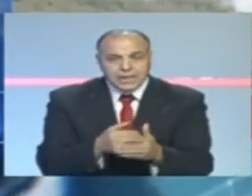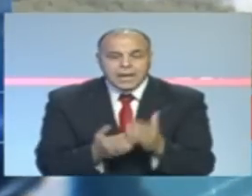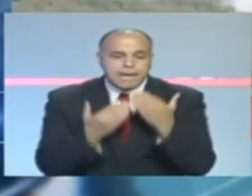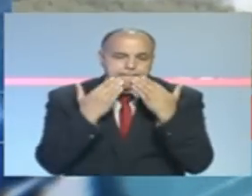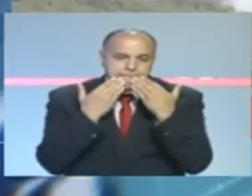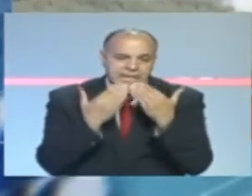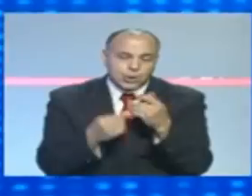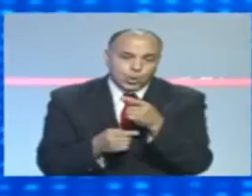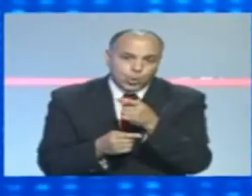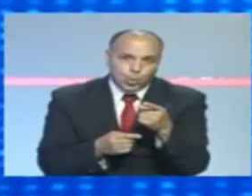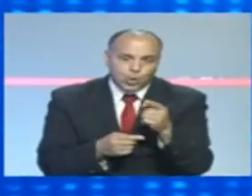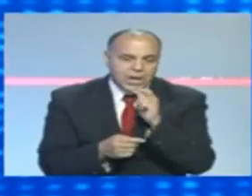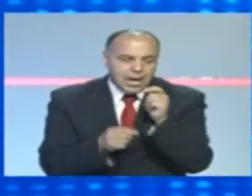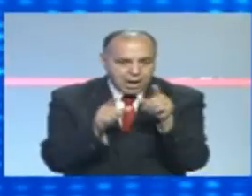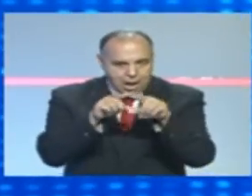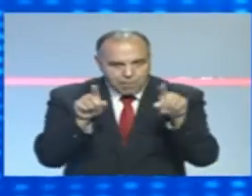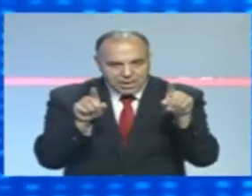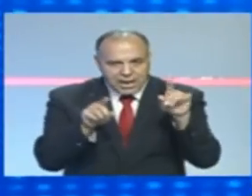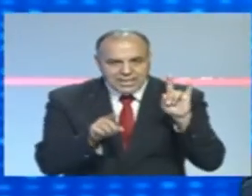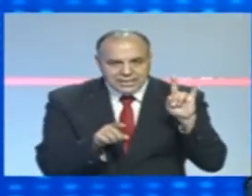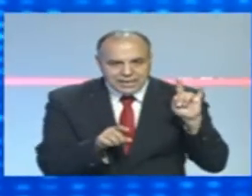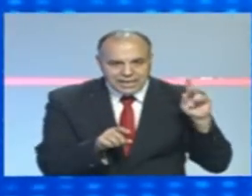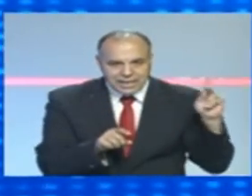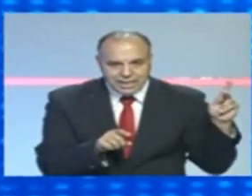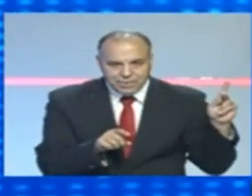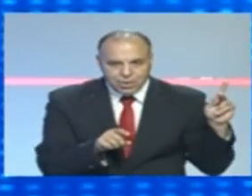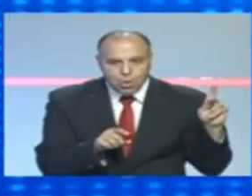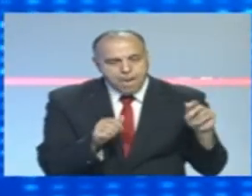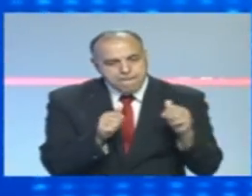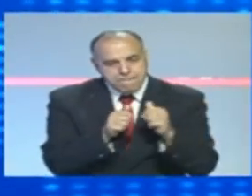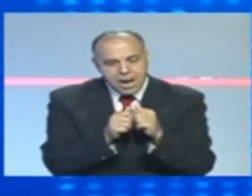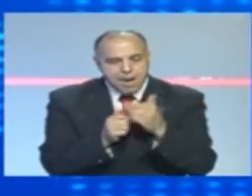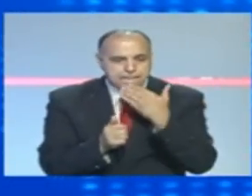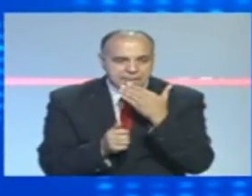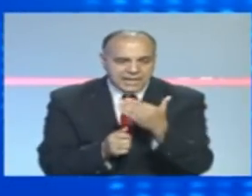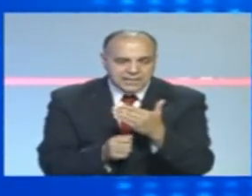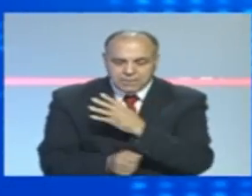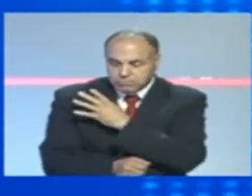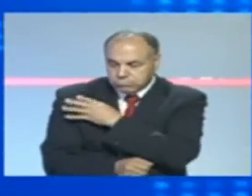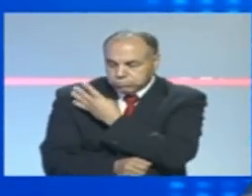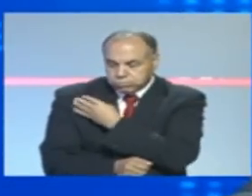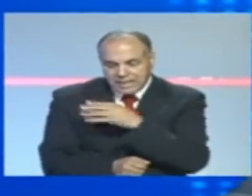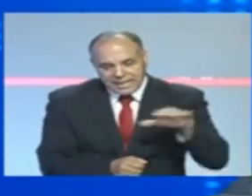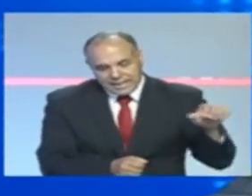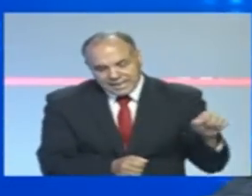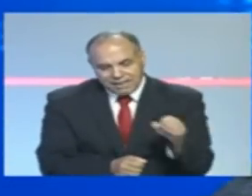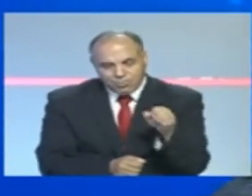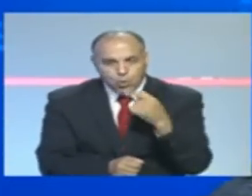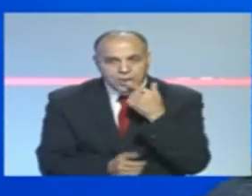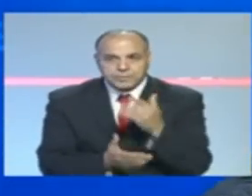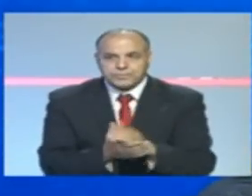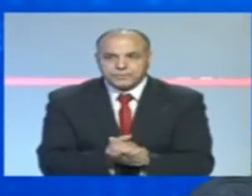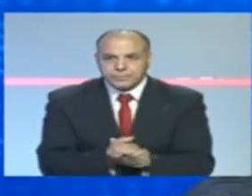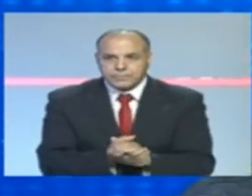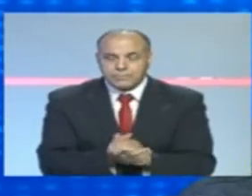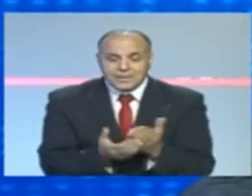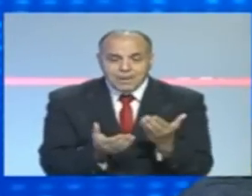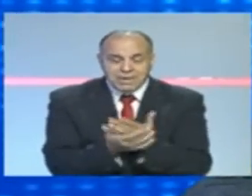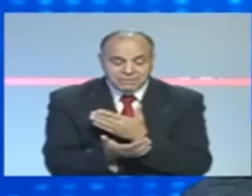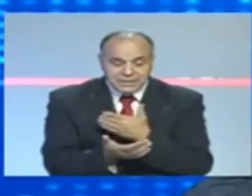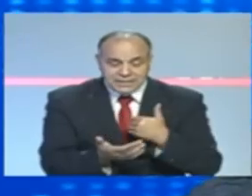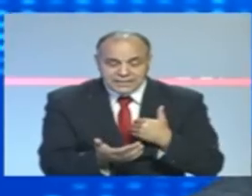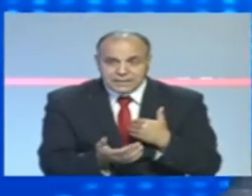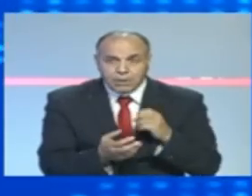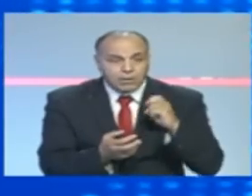شكرا لك مراسل الاخبار حسن الكريم وايضا شكرا لضيفك في الملف الصحي